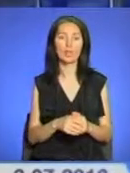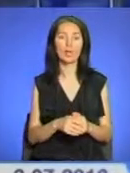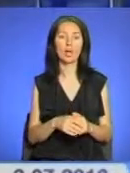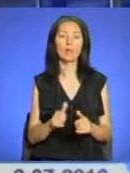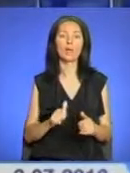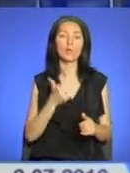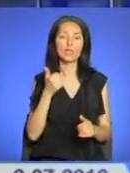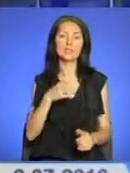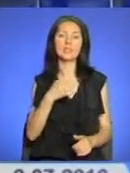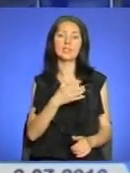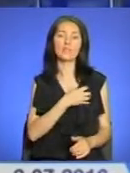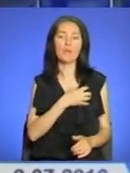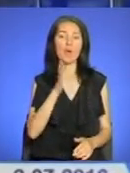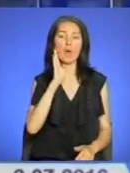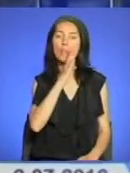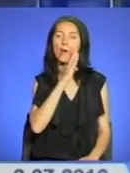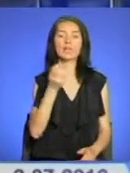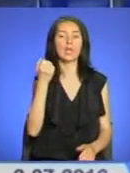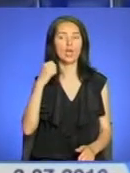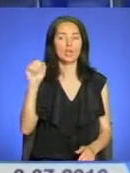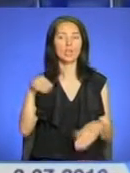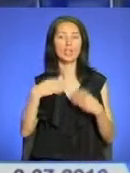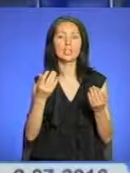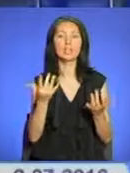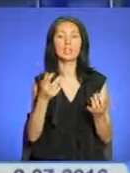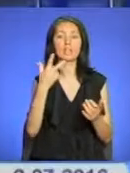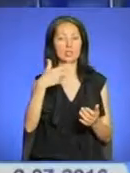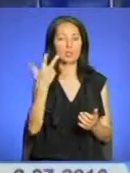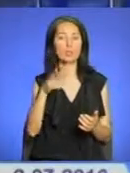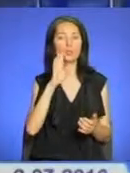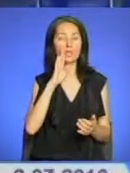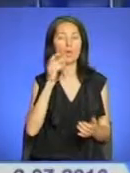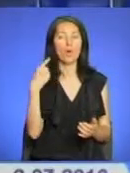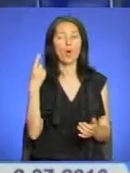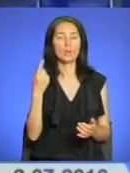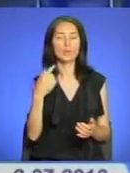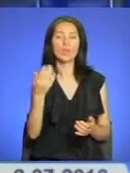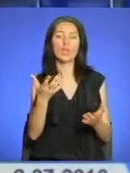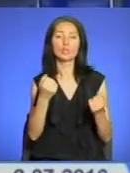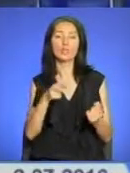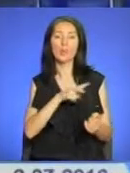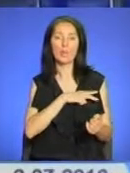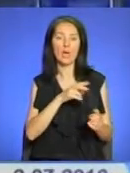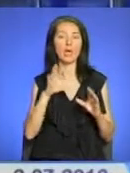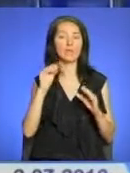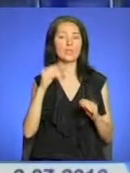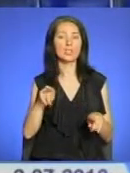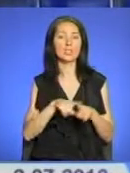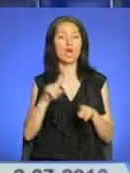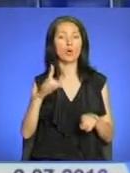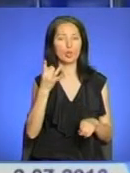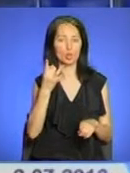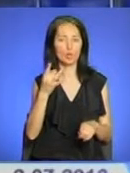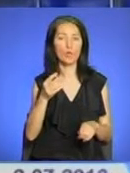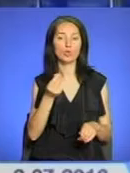Почесне звання «Мати-героїня» надали ще 33 жінкам області. Вони отримали медалі, посвідчення та одноразову грошову допомогу